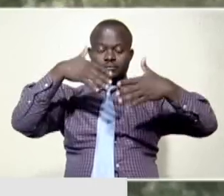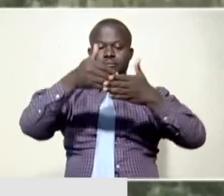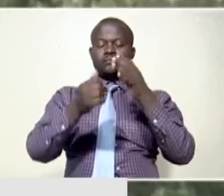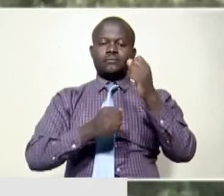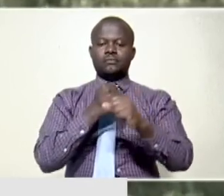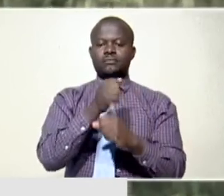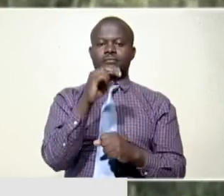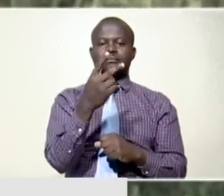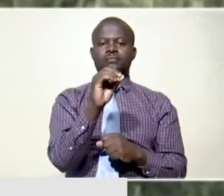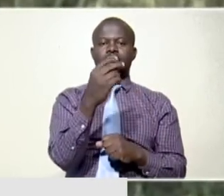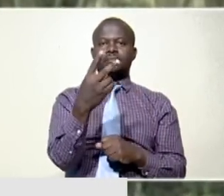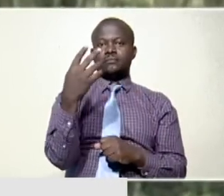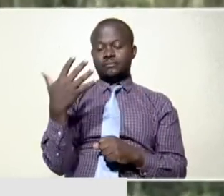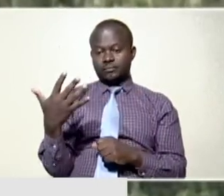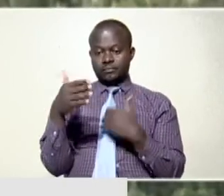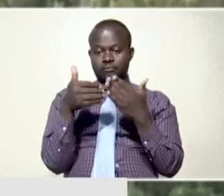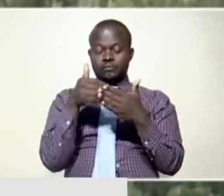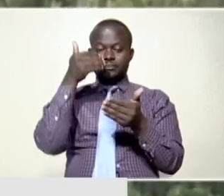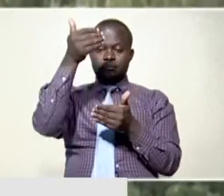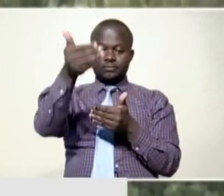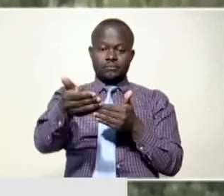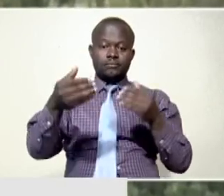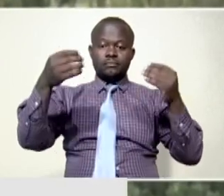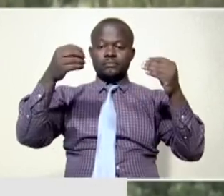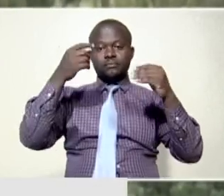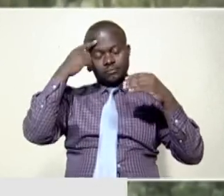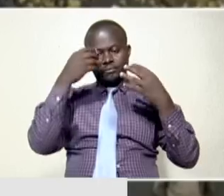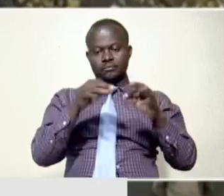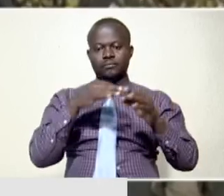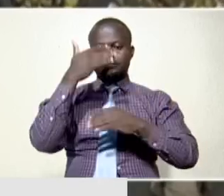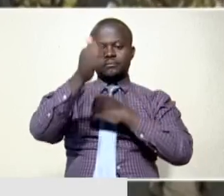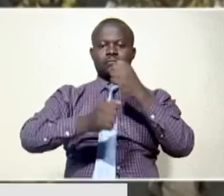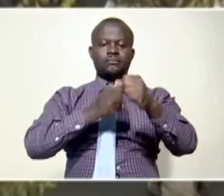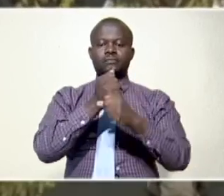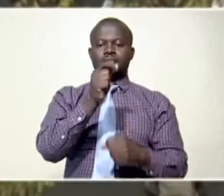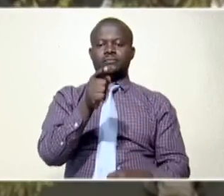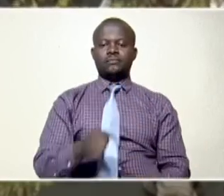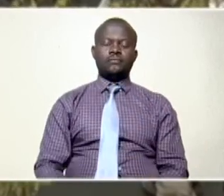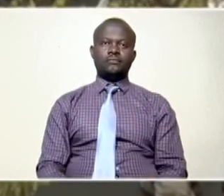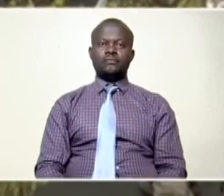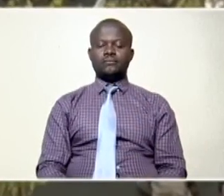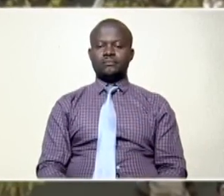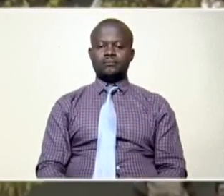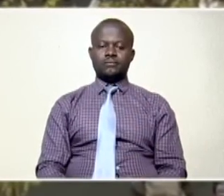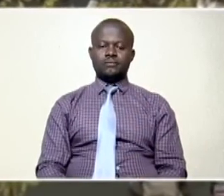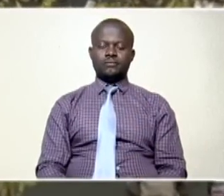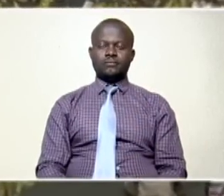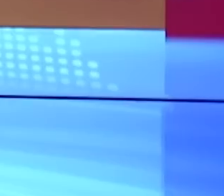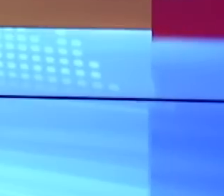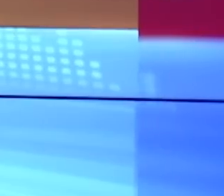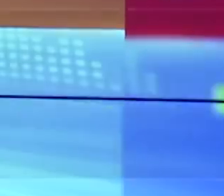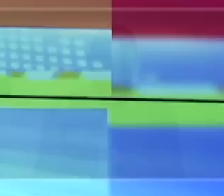mwaka wa 2025, ubundi bakajya bacana ku buntu nyuma y'uwo mwaka. Jean Pierre Ndagijimana, mu karere ka